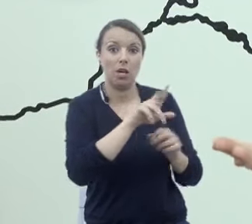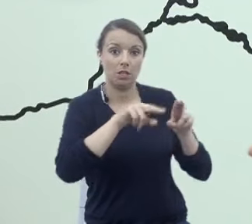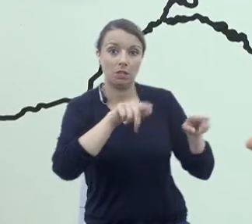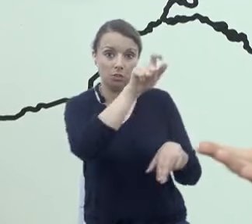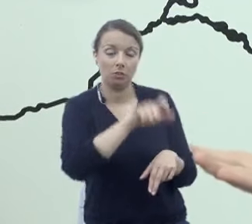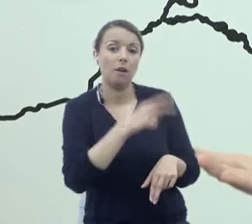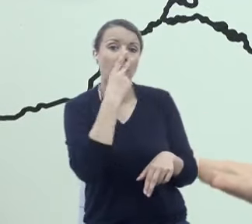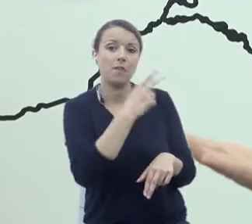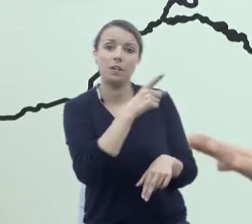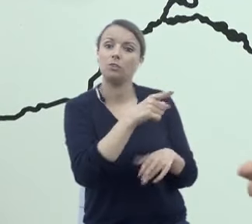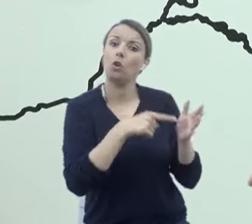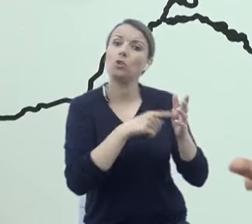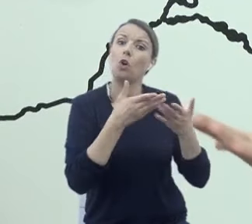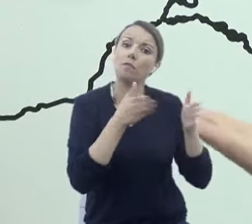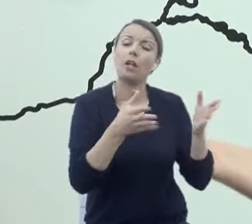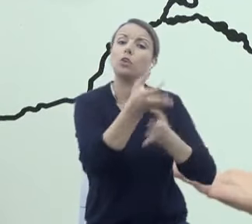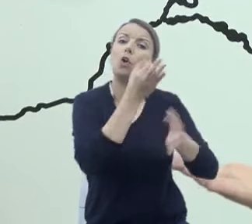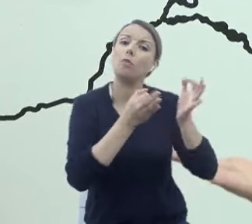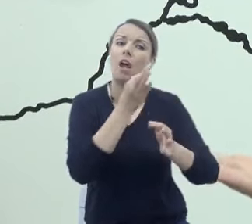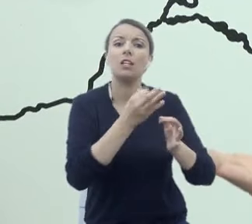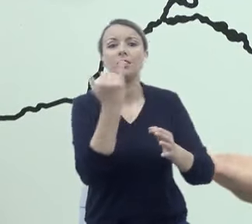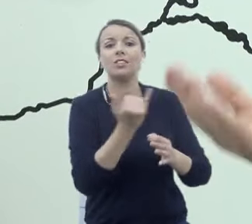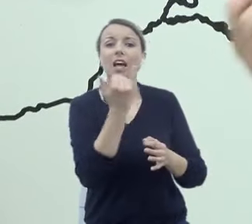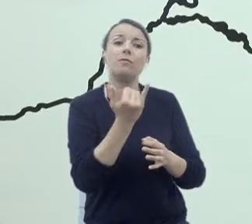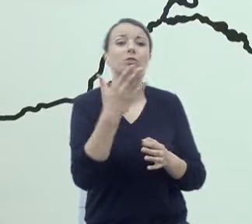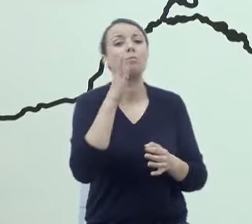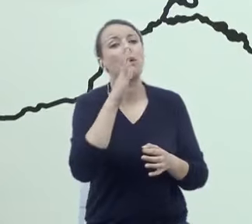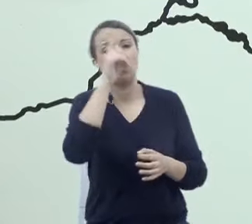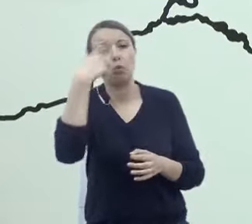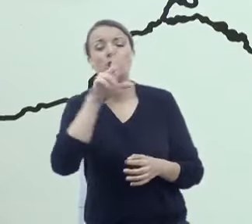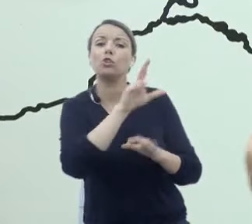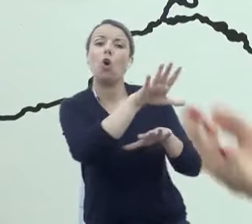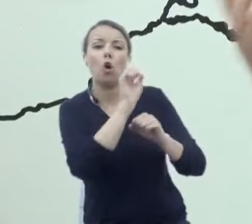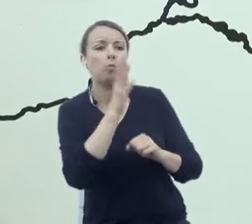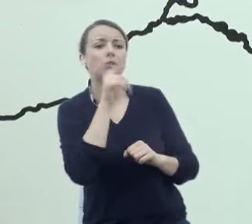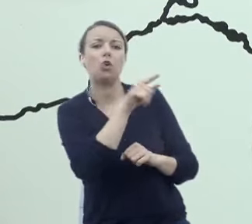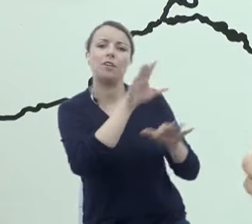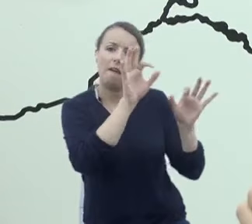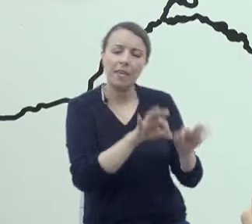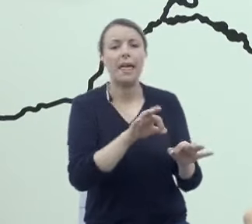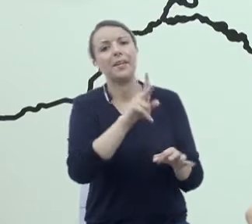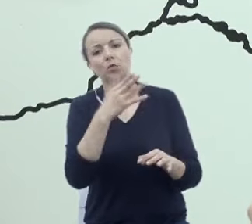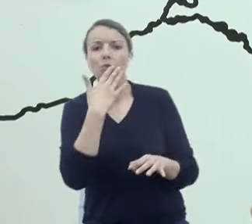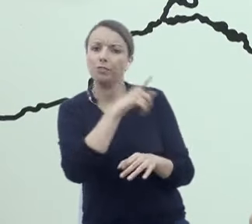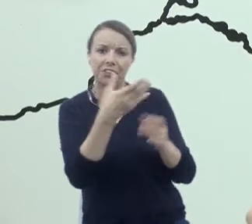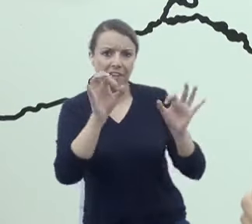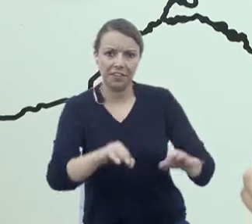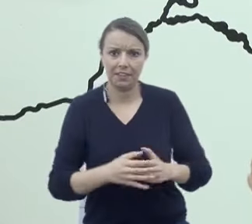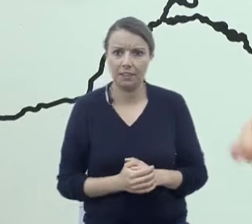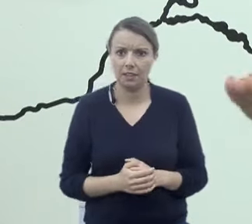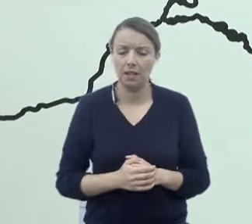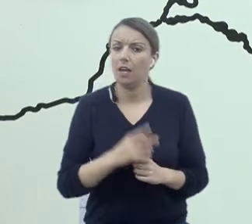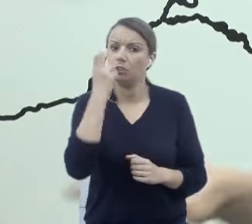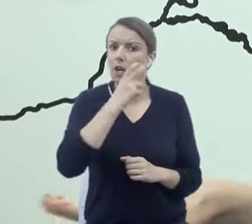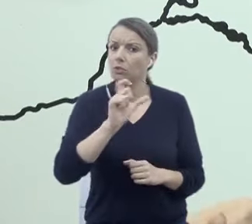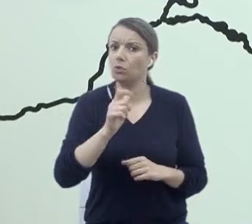tak? Zawsze będą ludzie, którzy będą i tak postrzegali i w ten sposób. I ciekawym jest to, tak, że po postawieniu tego pomnika,